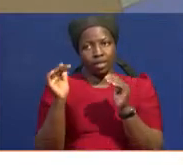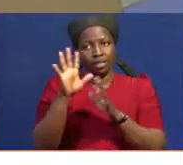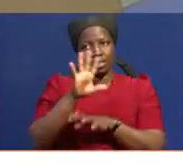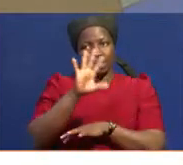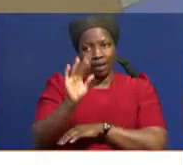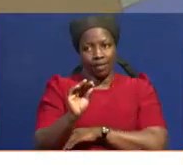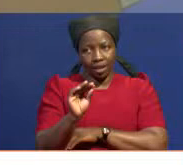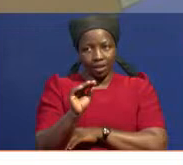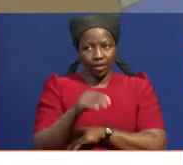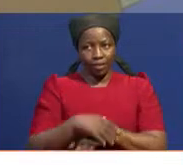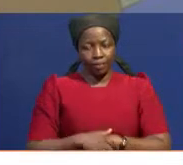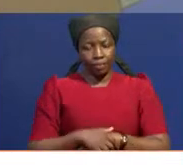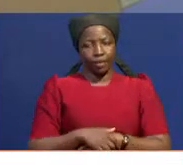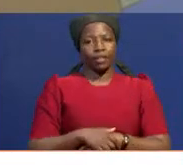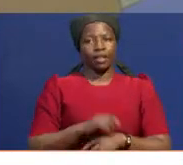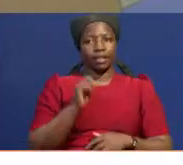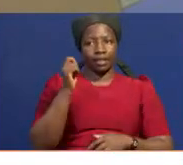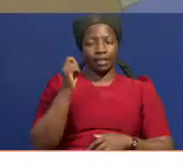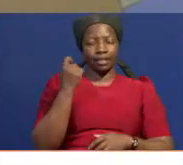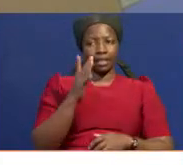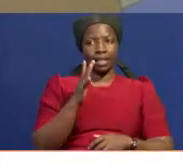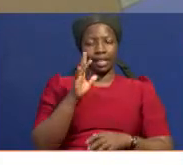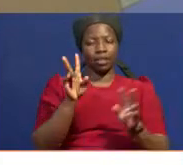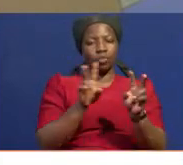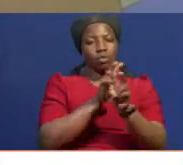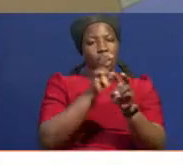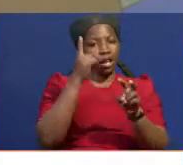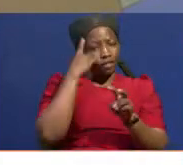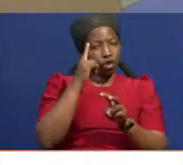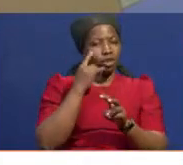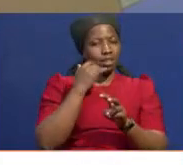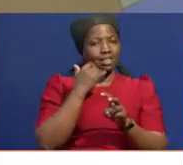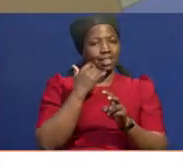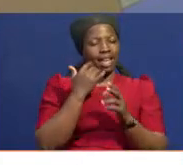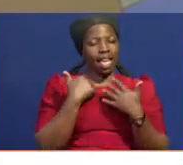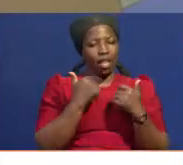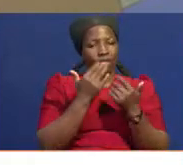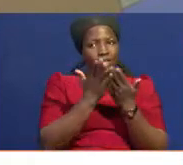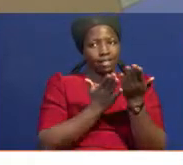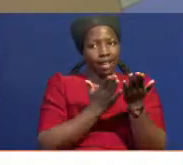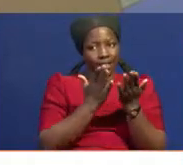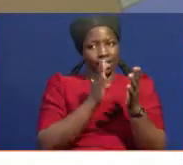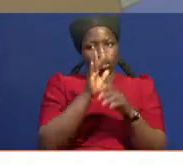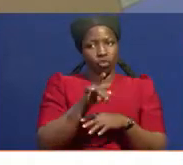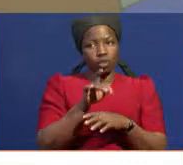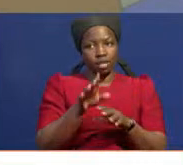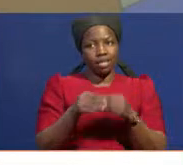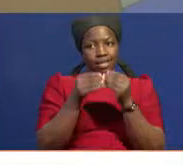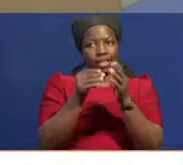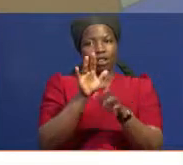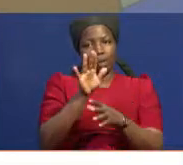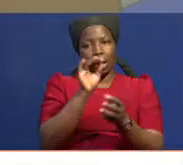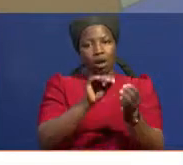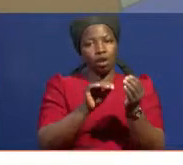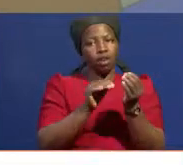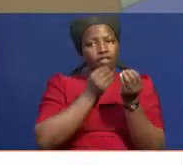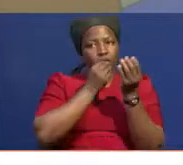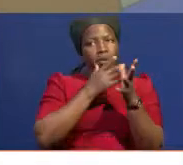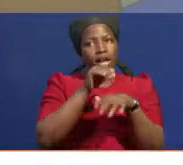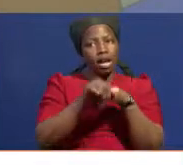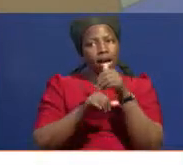wagonjwa wanaotafuta huduma za afya katika vituo hivyo kutoa maoni yao kwa siri kuhusu ubora wa huduma